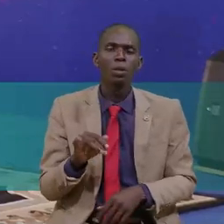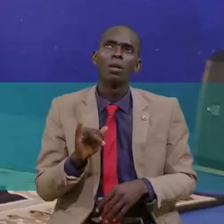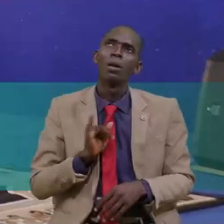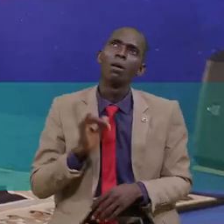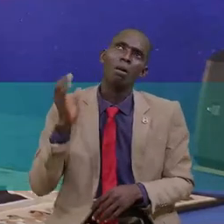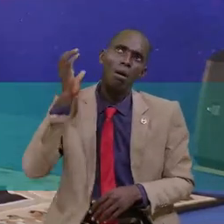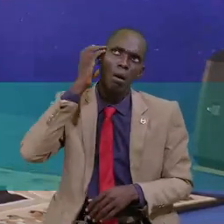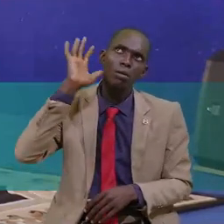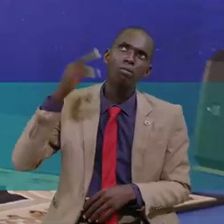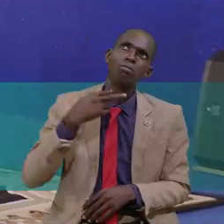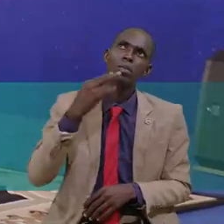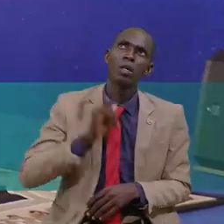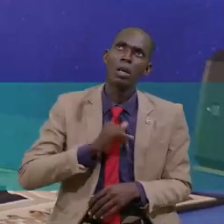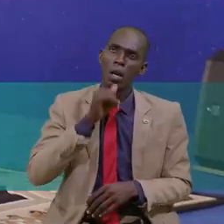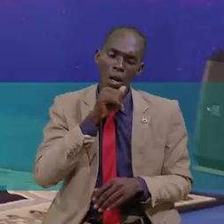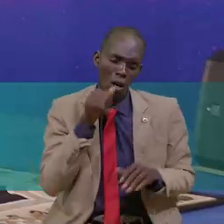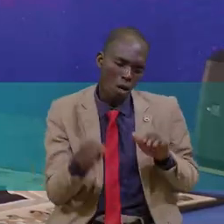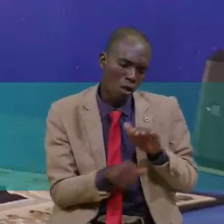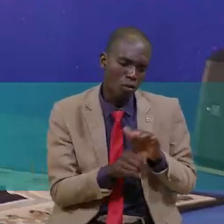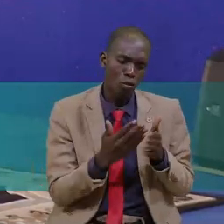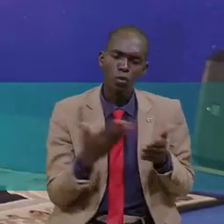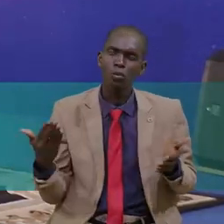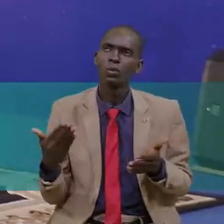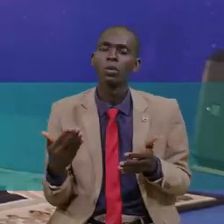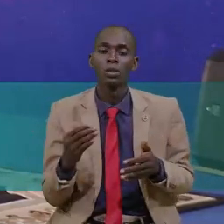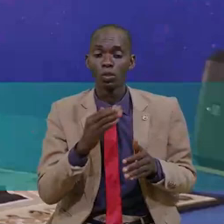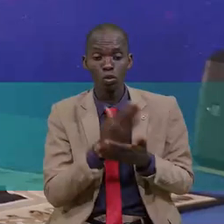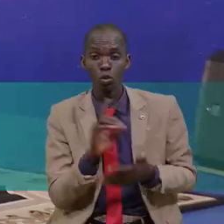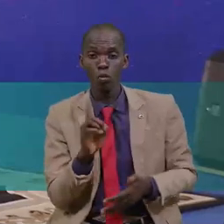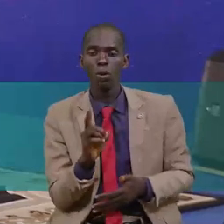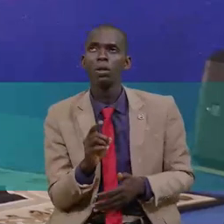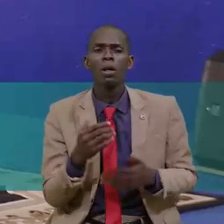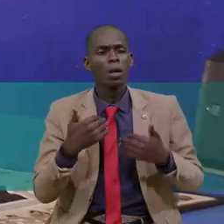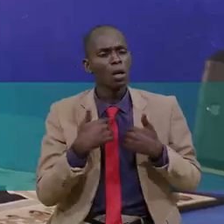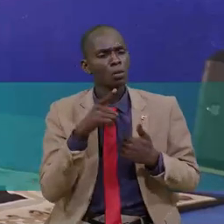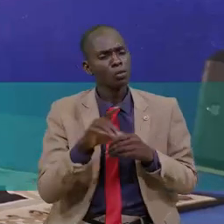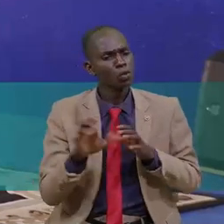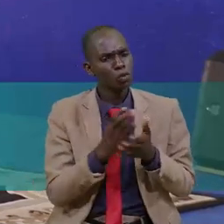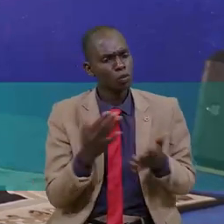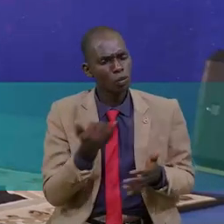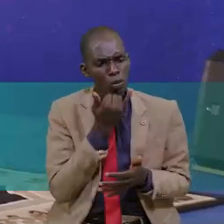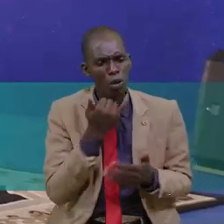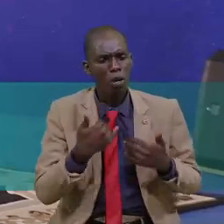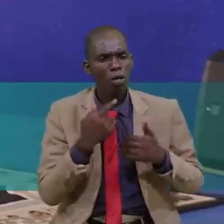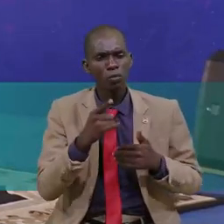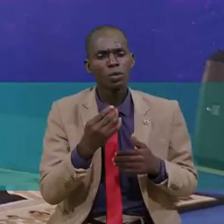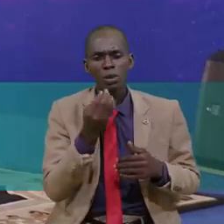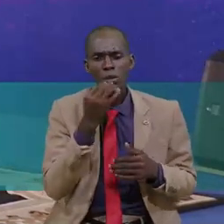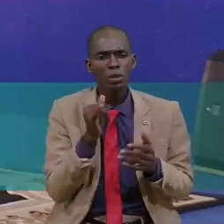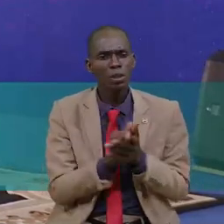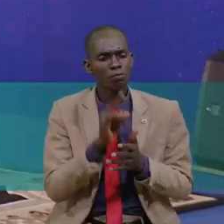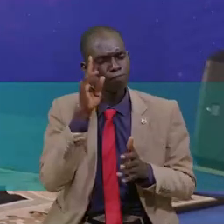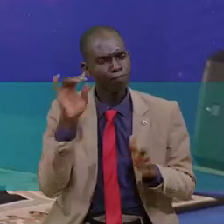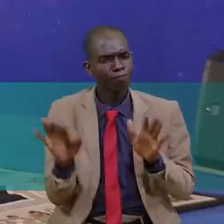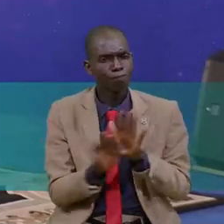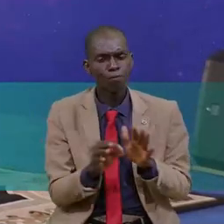et je me suis caché quelque part. Et tu as fait quelque chose. Est-ce que tu as pris le fruit interdit? Quand nous sommes